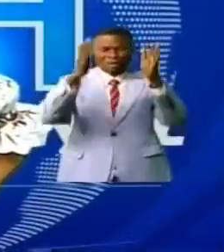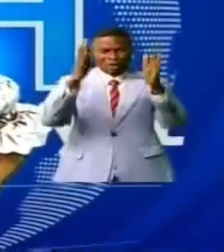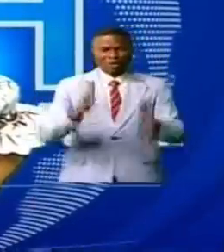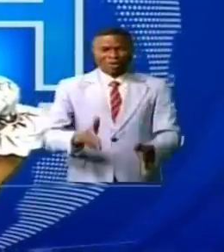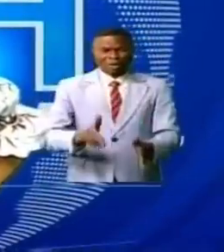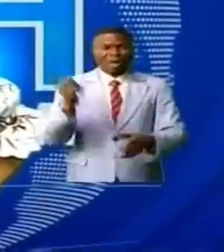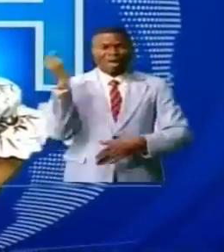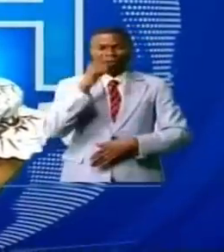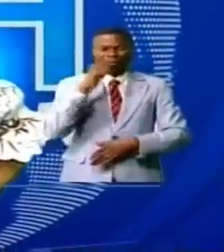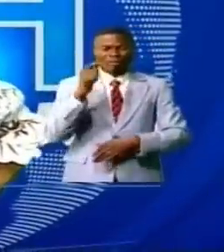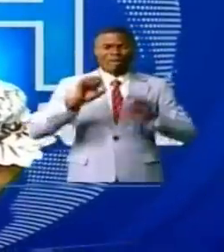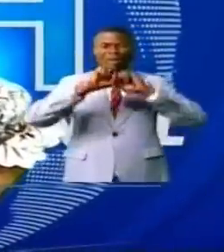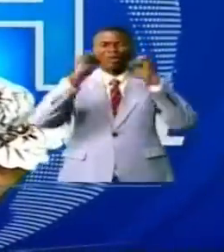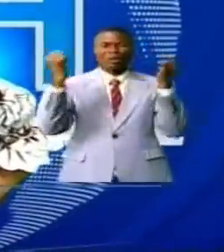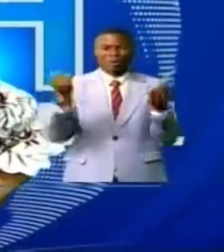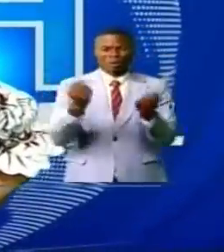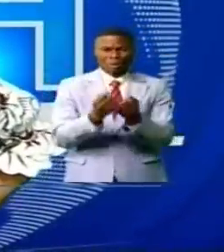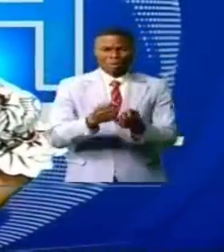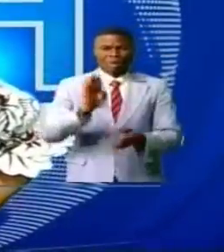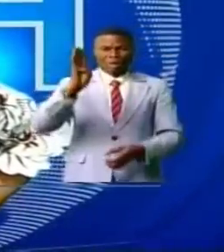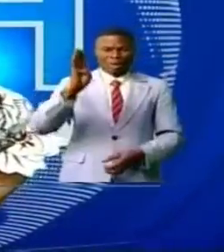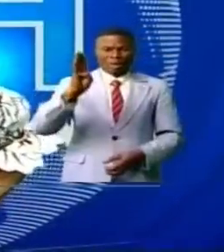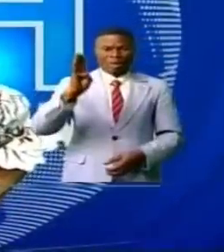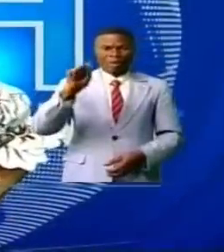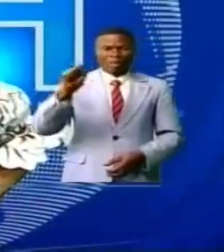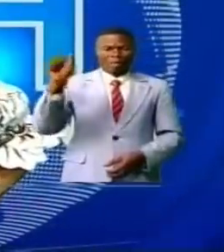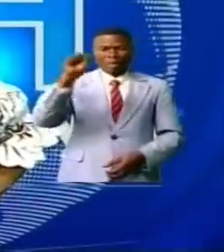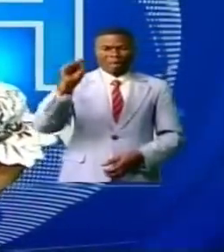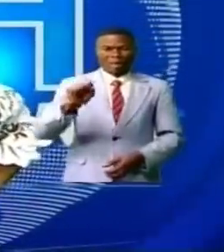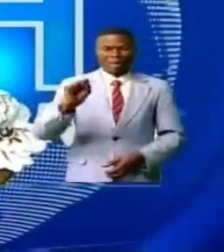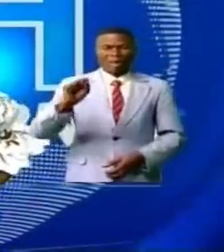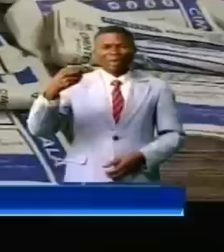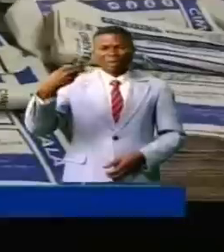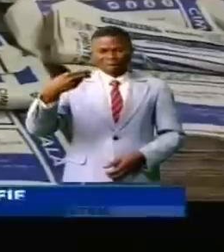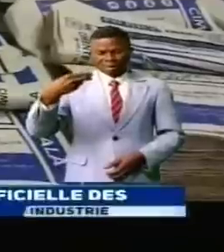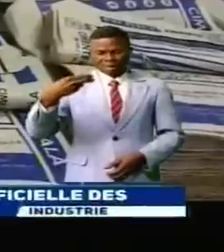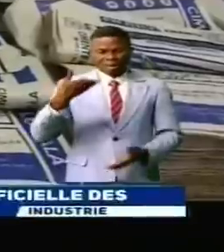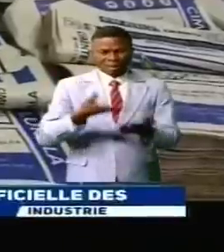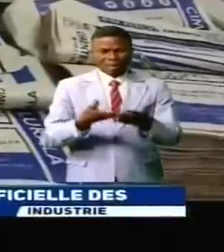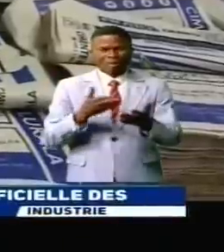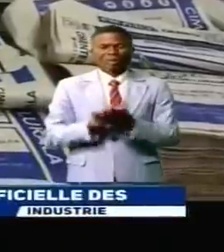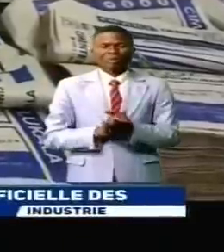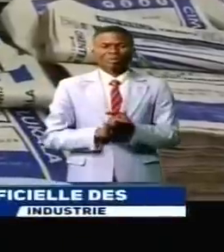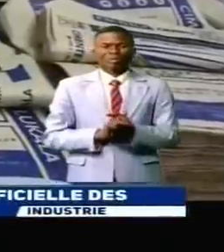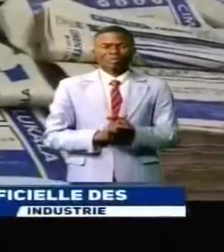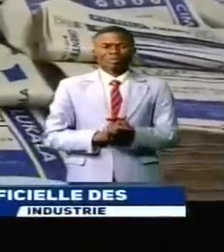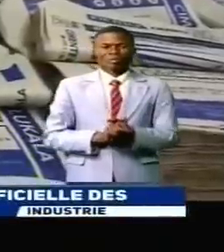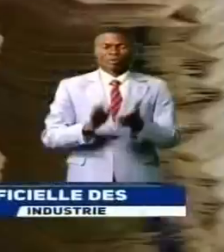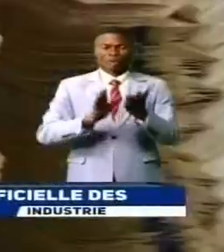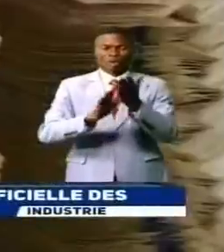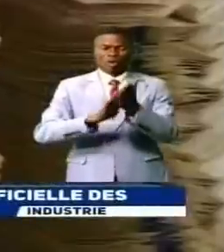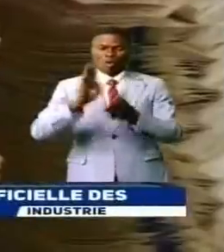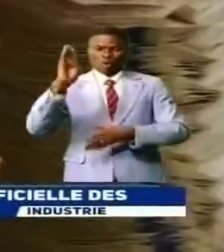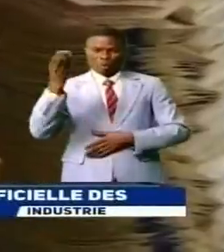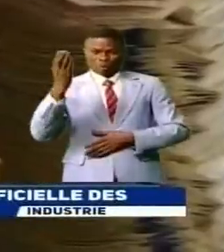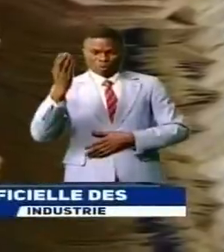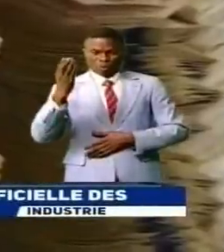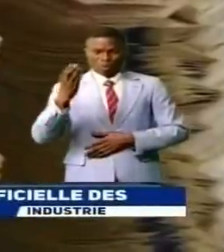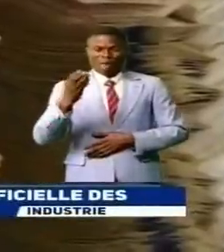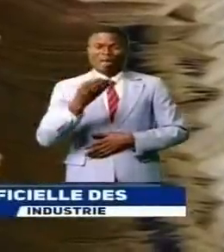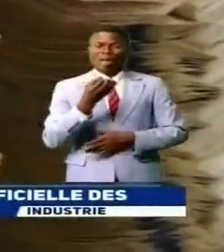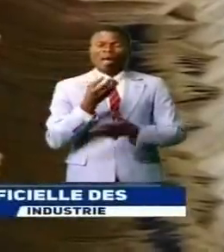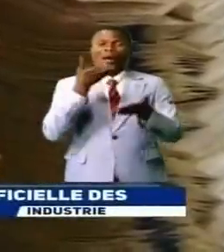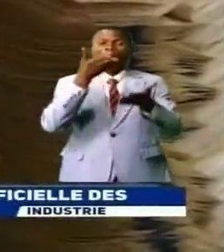emballages fabriqués par la société Bags and Sacks. Eric Kabamba. De part et d'autre par la couleur bleue. C'est l'unique